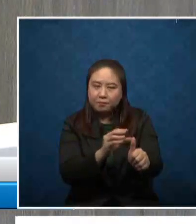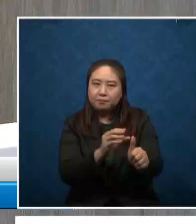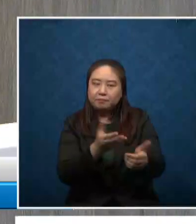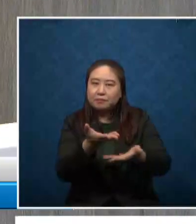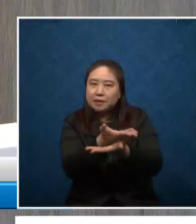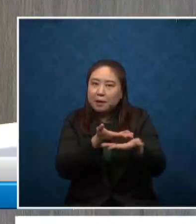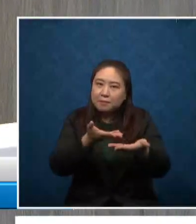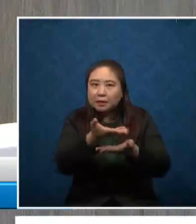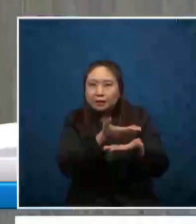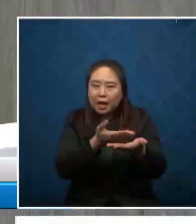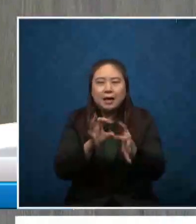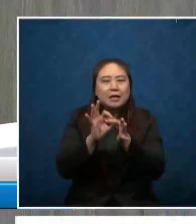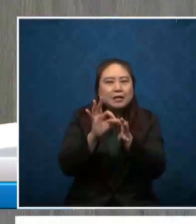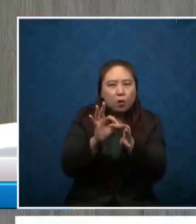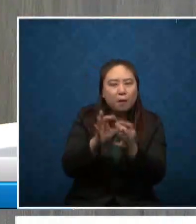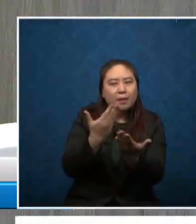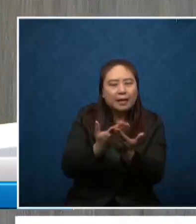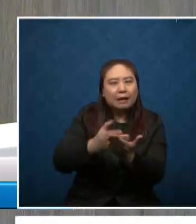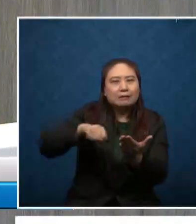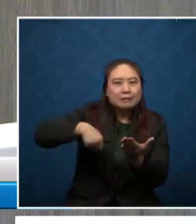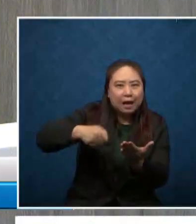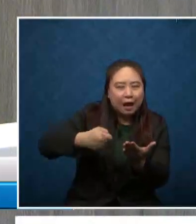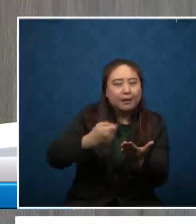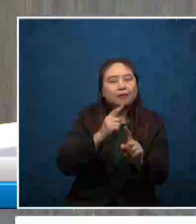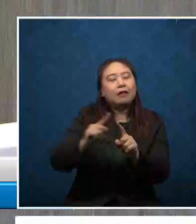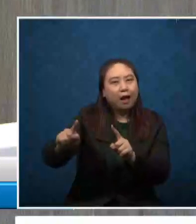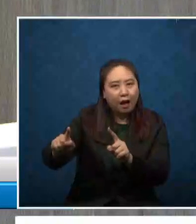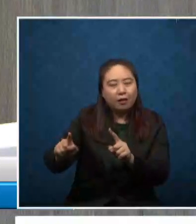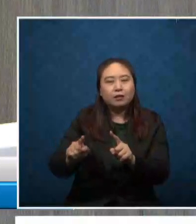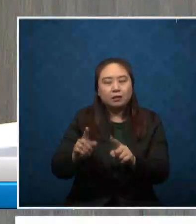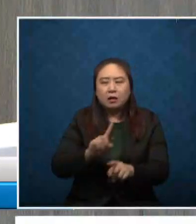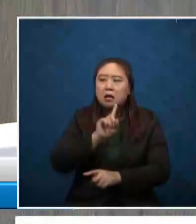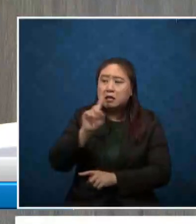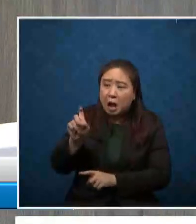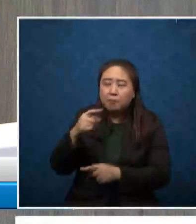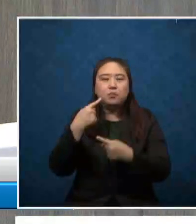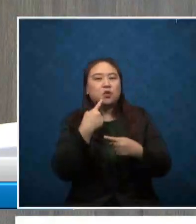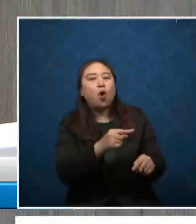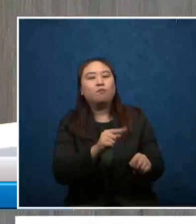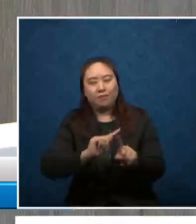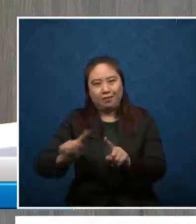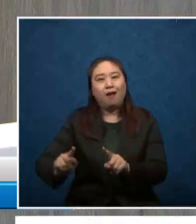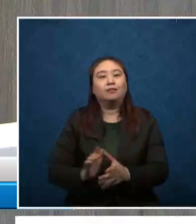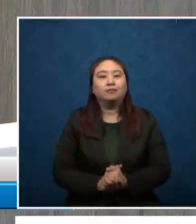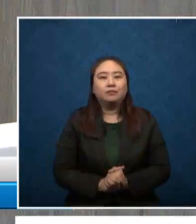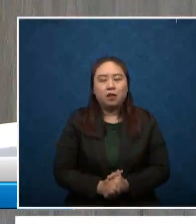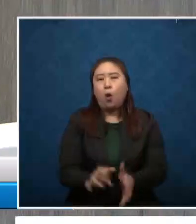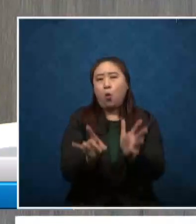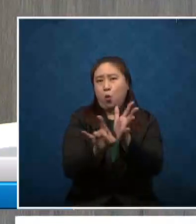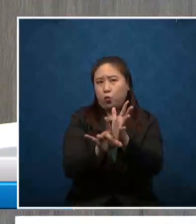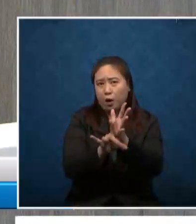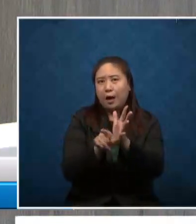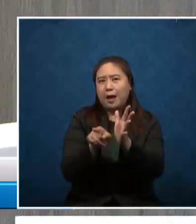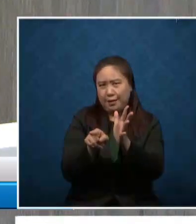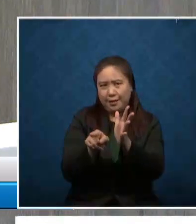เกี่ยวกับการใช้ใจเงิแผ่นดนรวมทั้งตบข้อเสนอแนะต่ข้อสักถามนะครับซึ่งข้อสุดทานี่ผมอยากจะเน้น